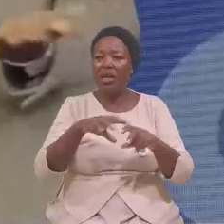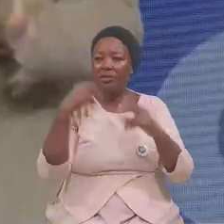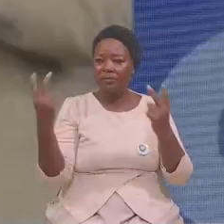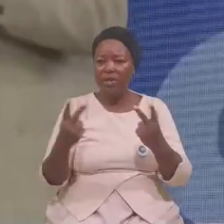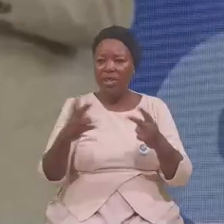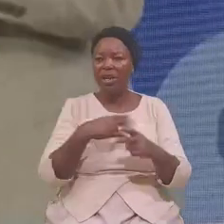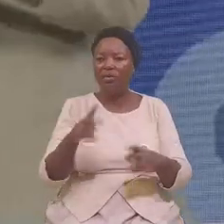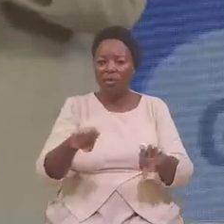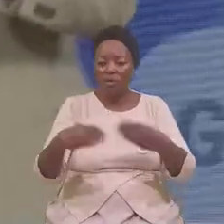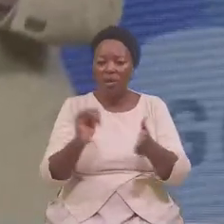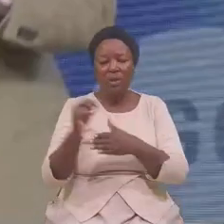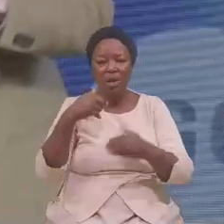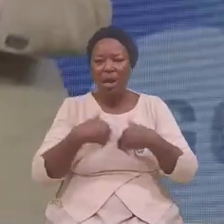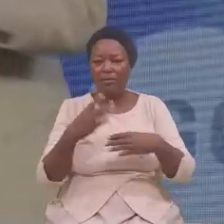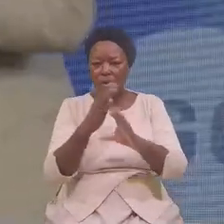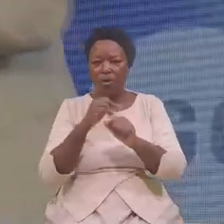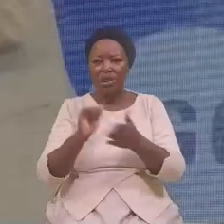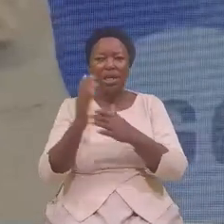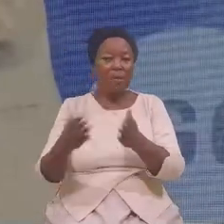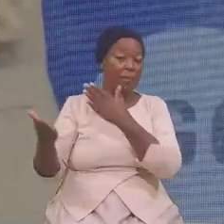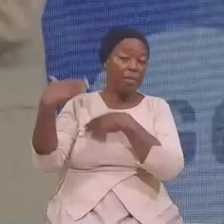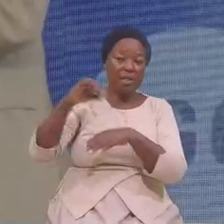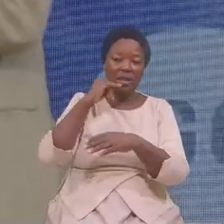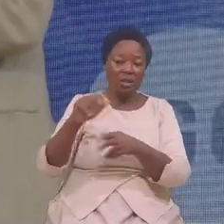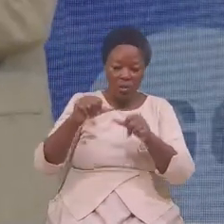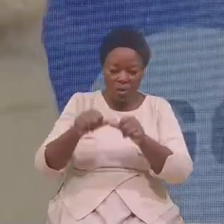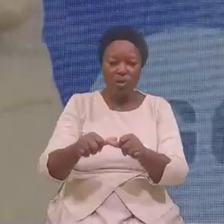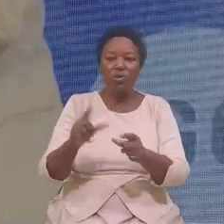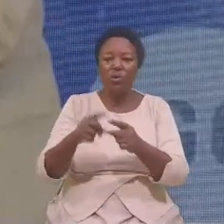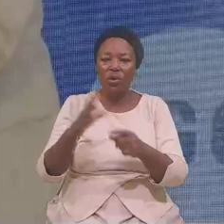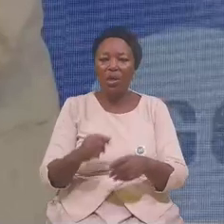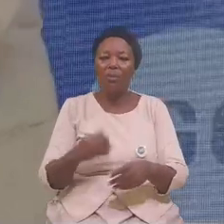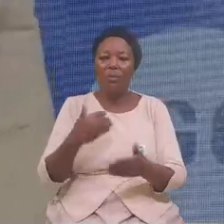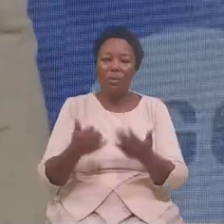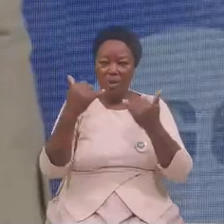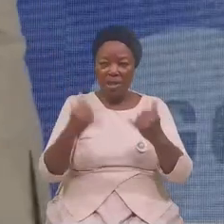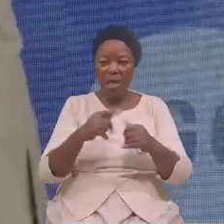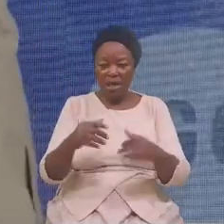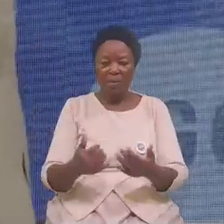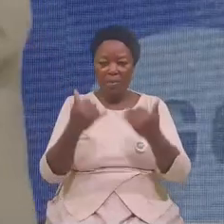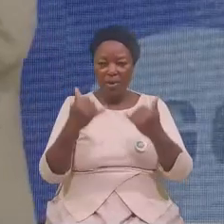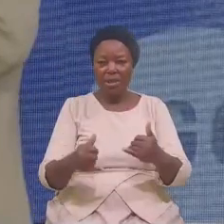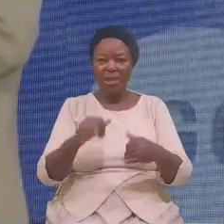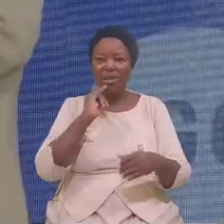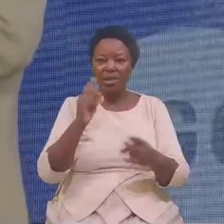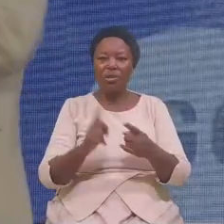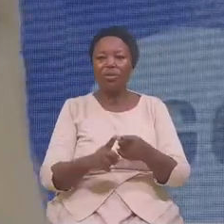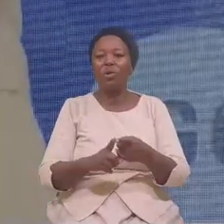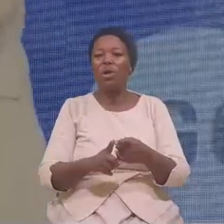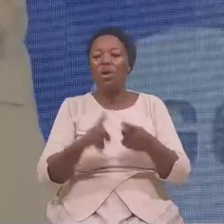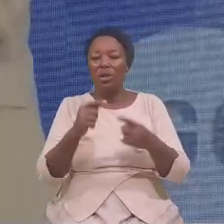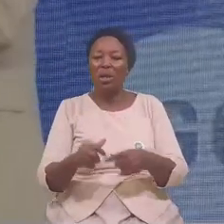reçues pour que le passé est transporté au présent et